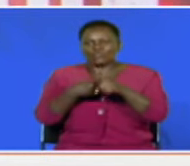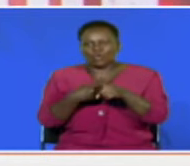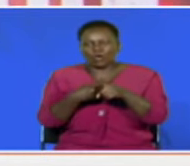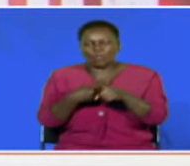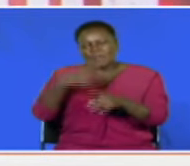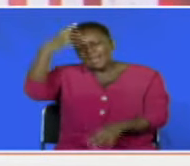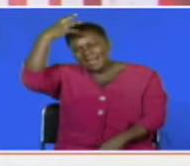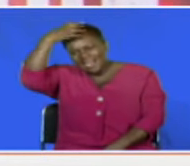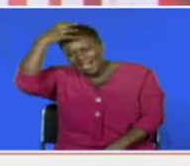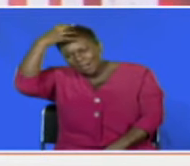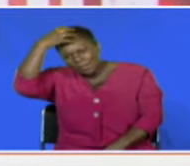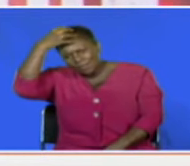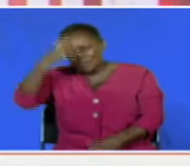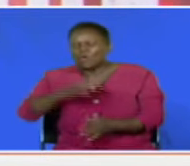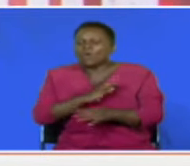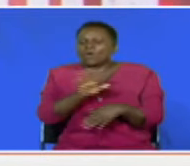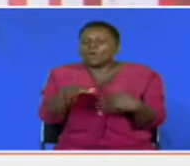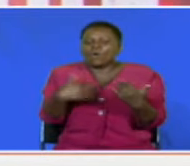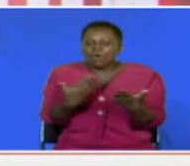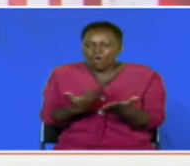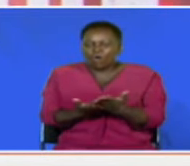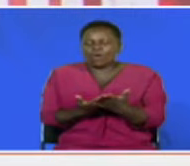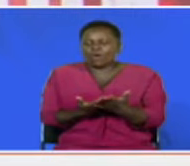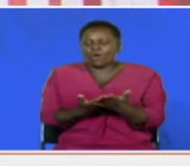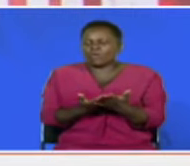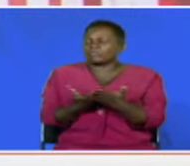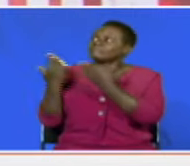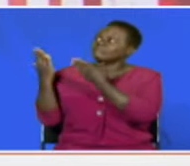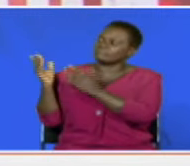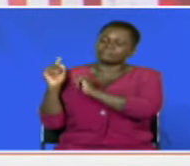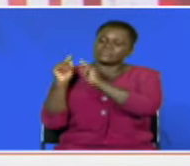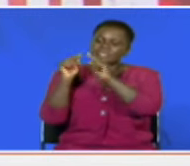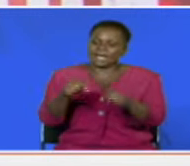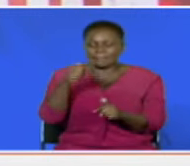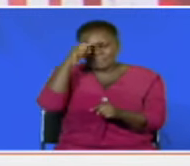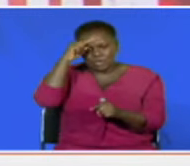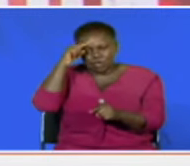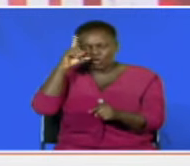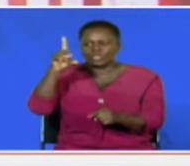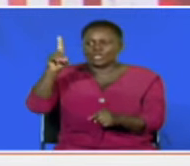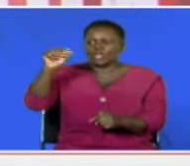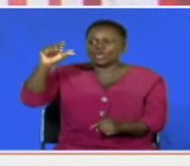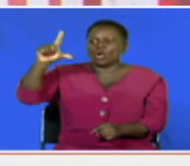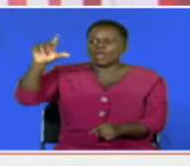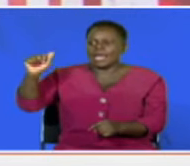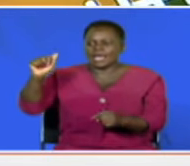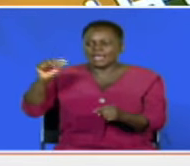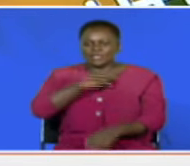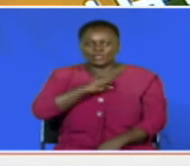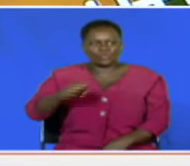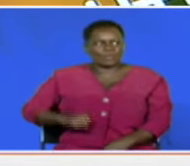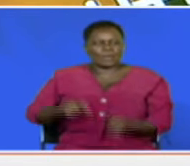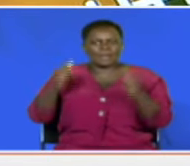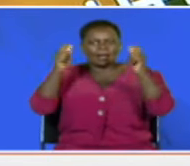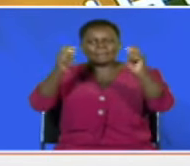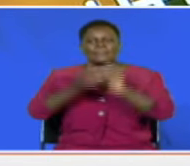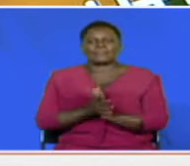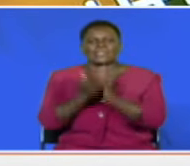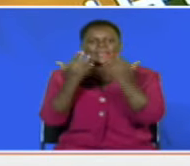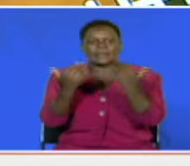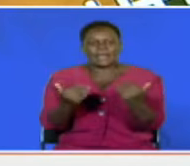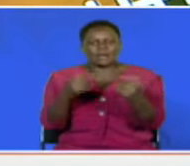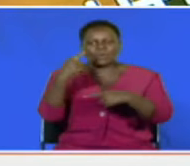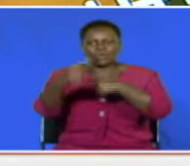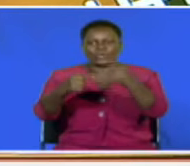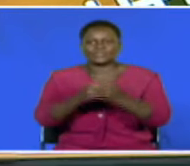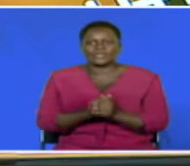Kiunga, Lamu na wote hapo wameweza kuonekana hapa kwa ajili ya hii Dola Super Cup. Hai,